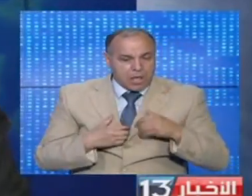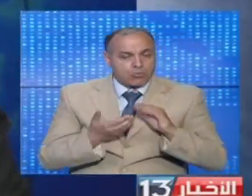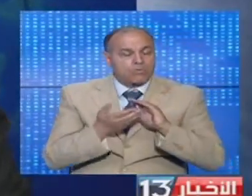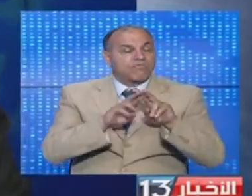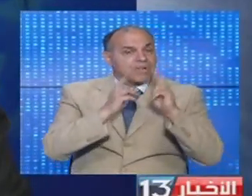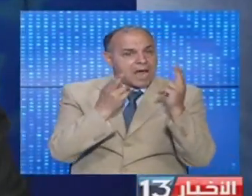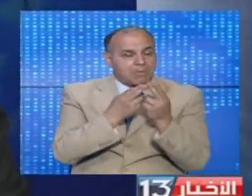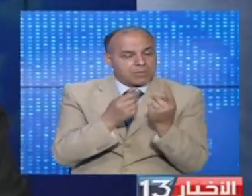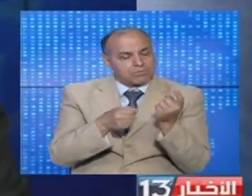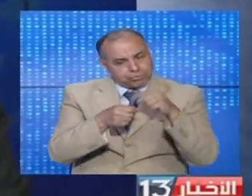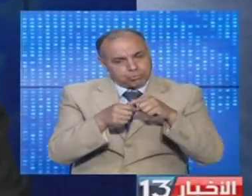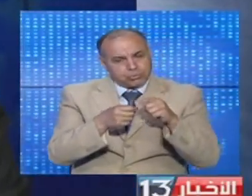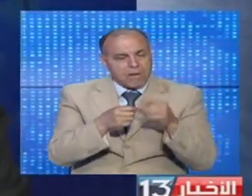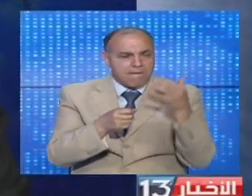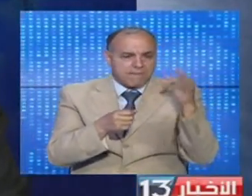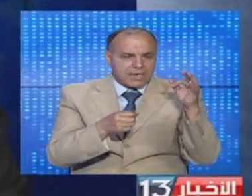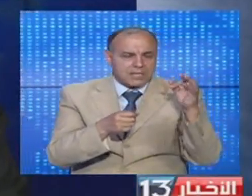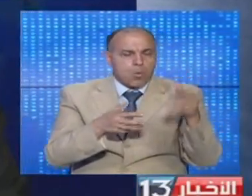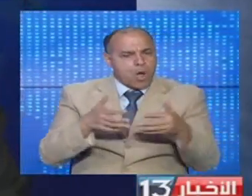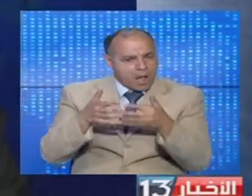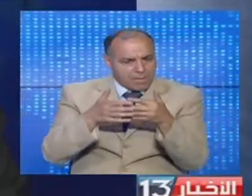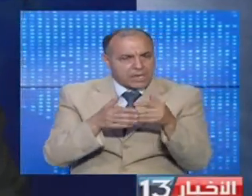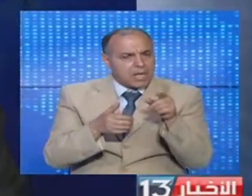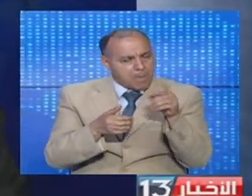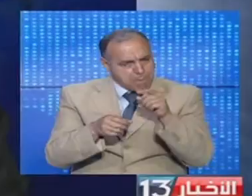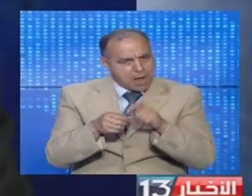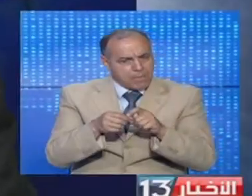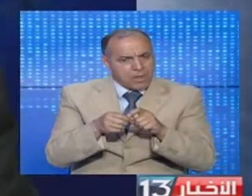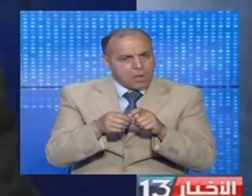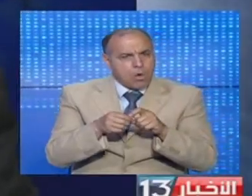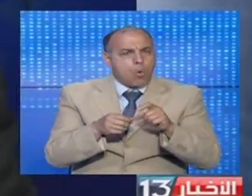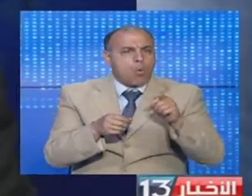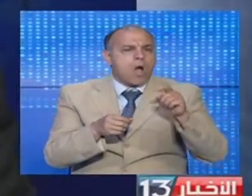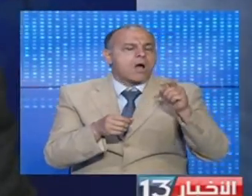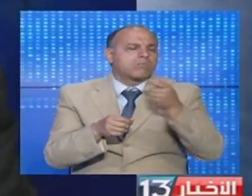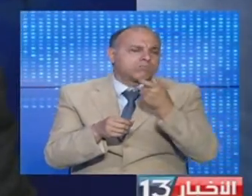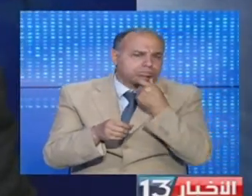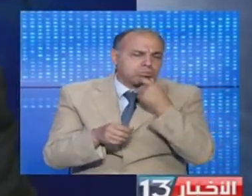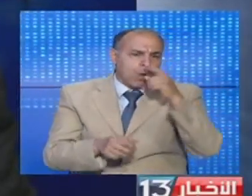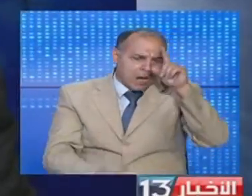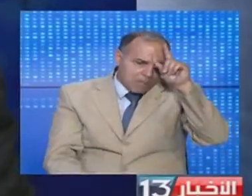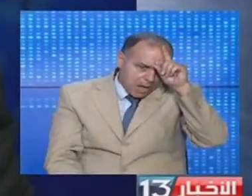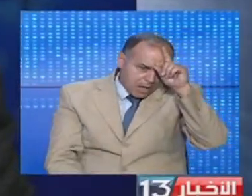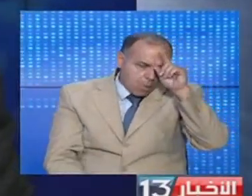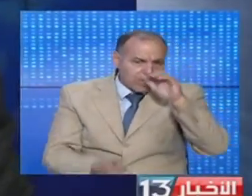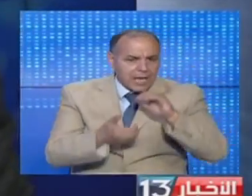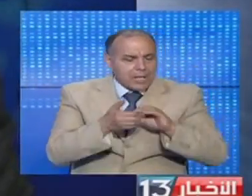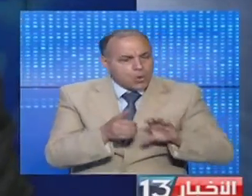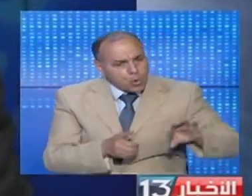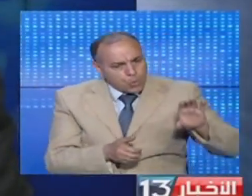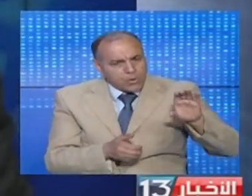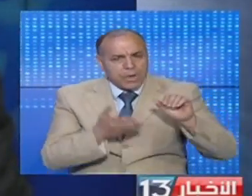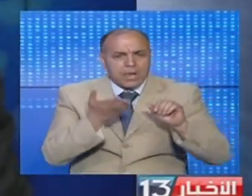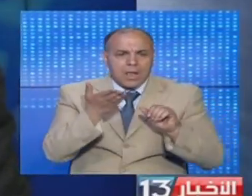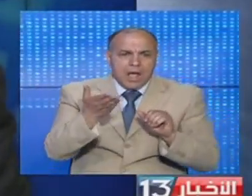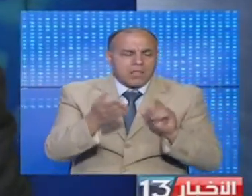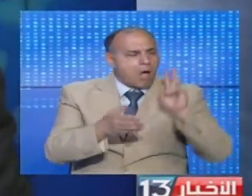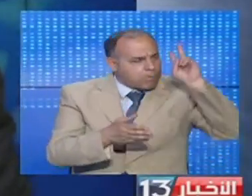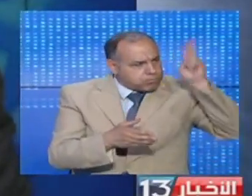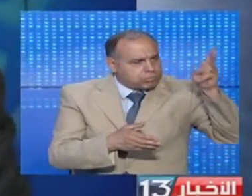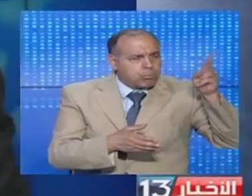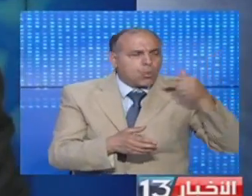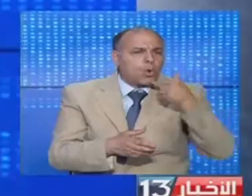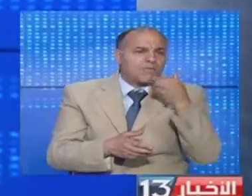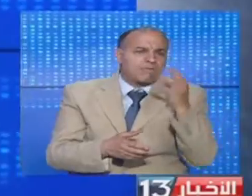الدولي بما في ذلك فرنسا والولايات المتحده والمملكه المتحده والمانيا والاتحاد الاوروبي ادانت